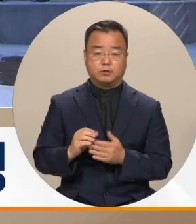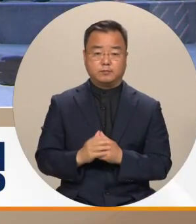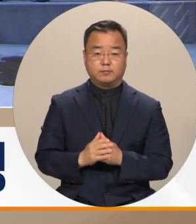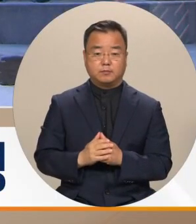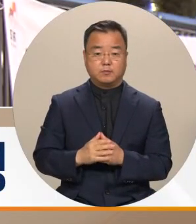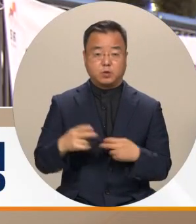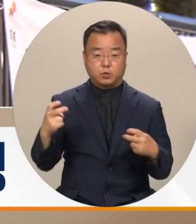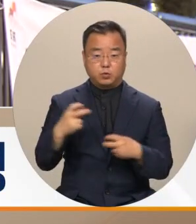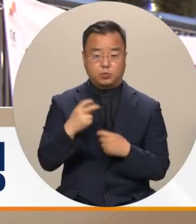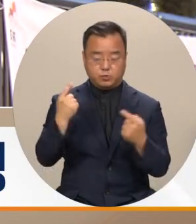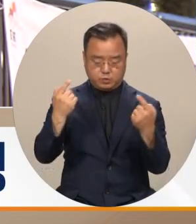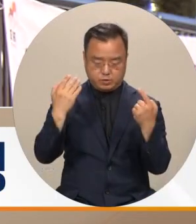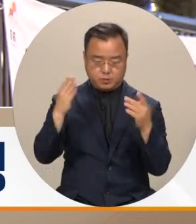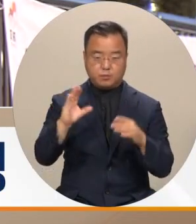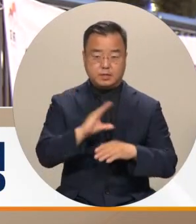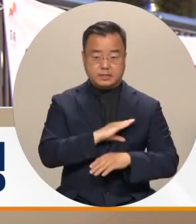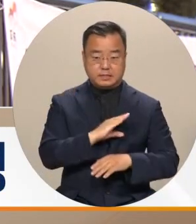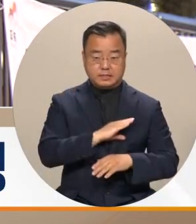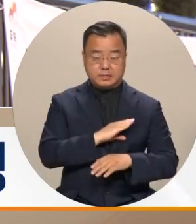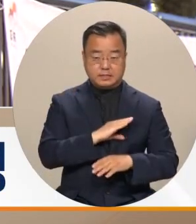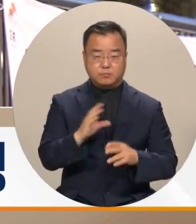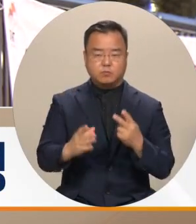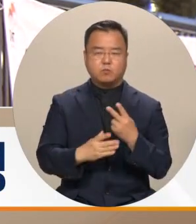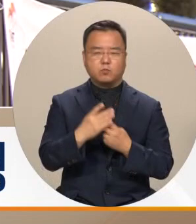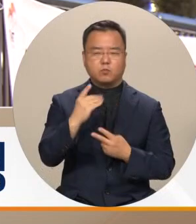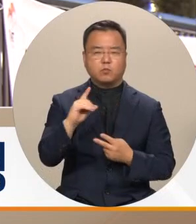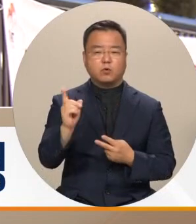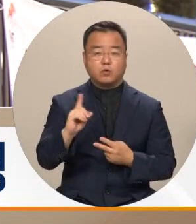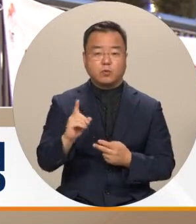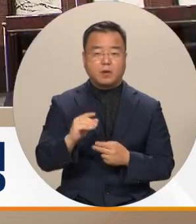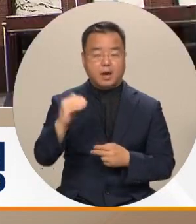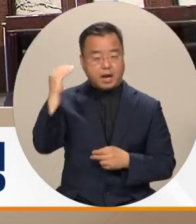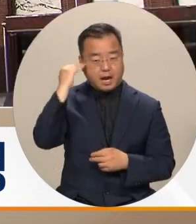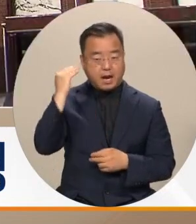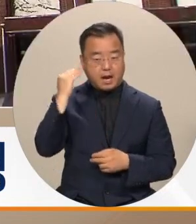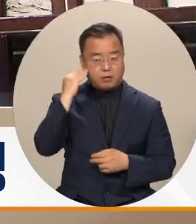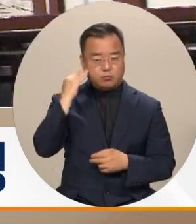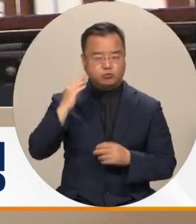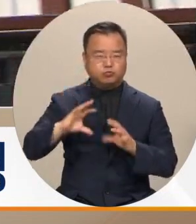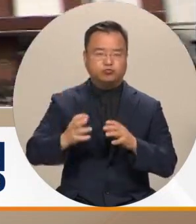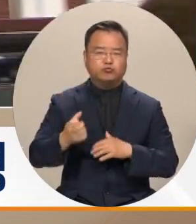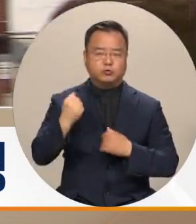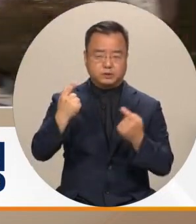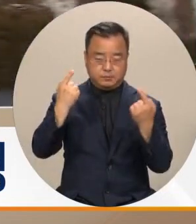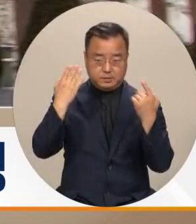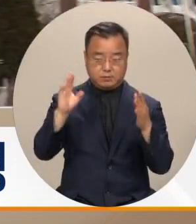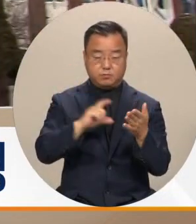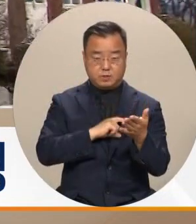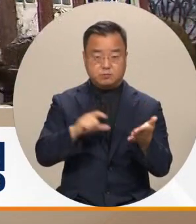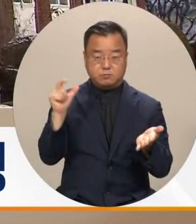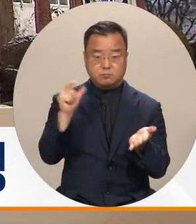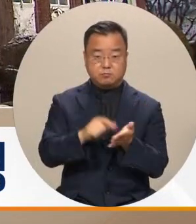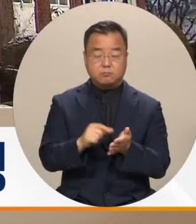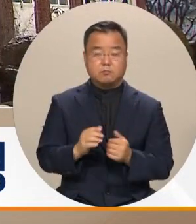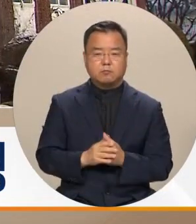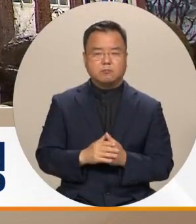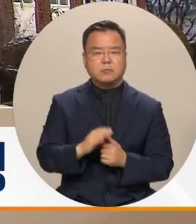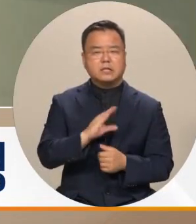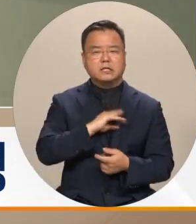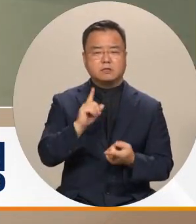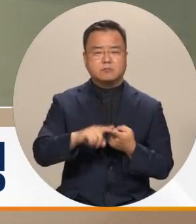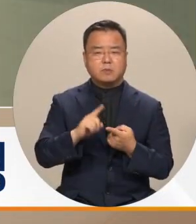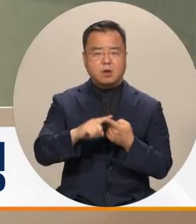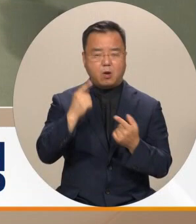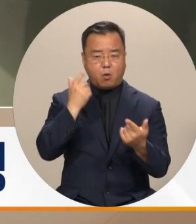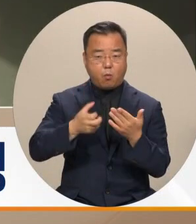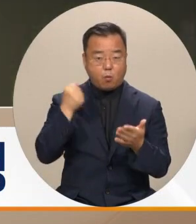교통대 진행한 두 대학의 통합대학 교명 공모전에서 한국 국립대학교 선정이 됐습니다 그렇다고이 이름대로 통합 교명이